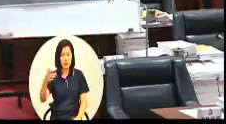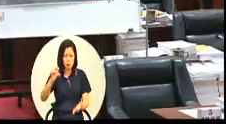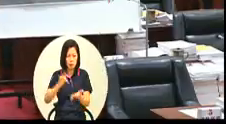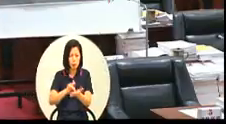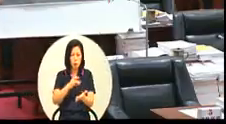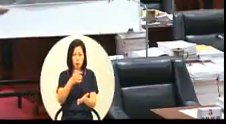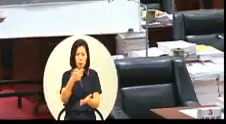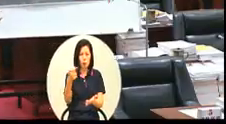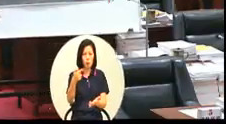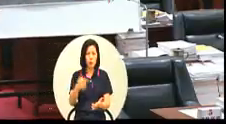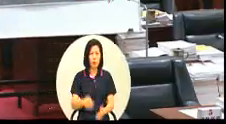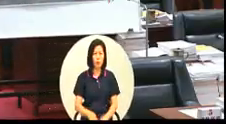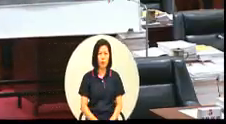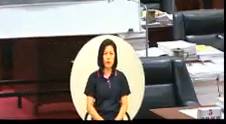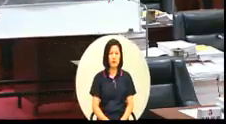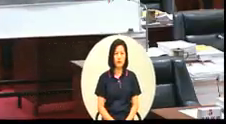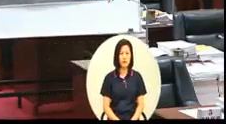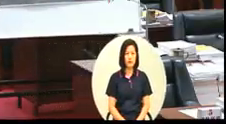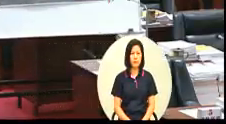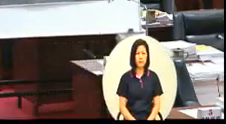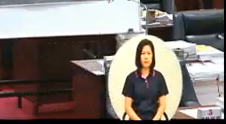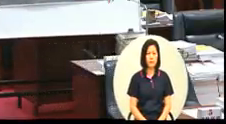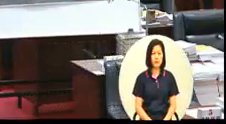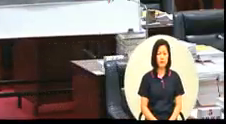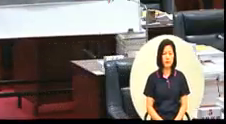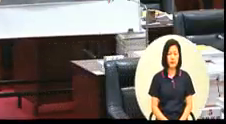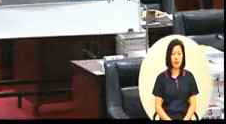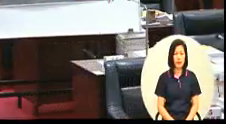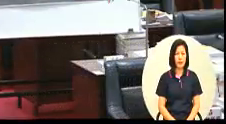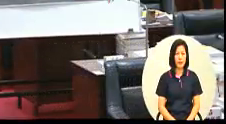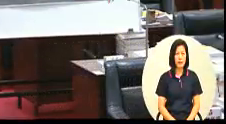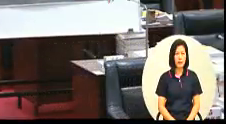好，我先请黄局长来回答一下本席。